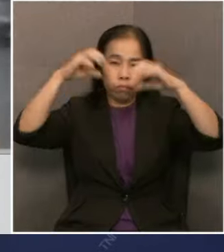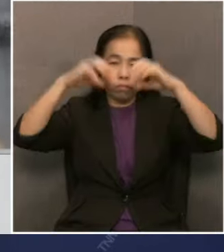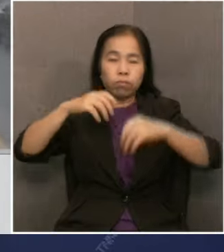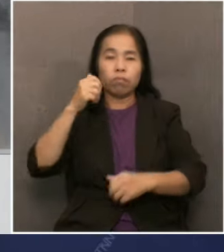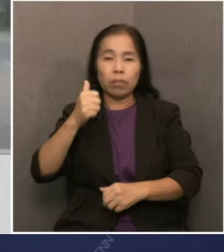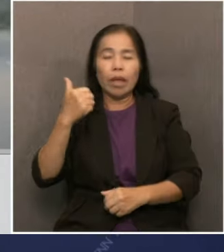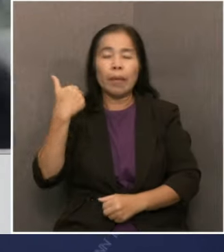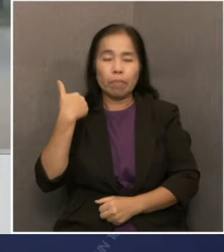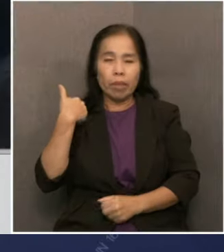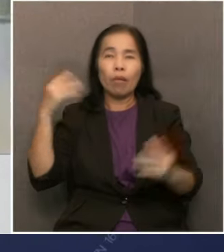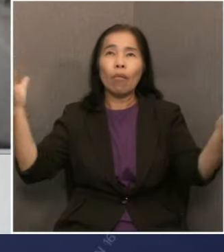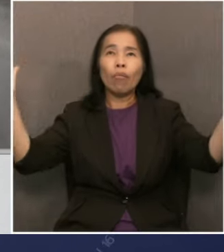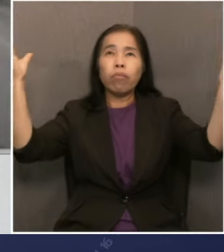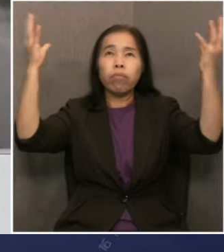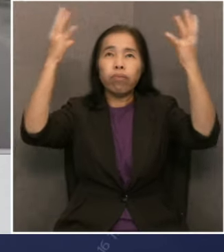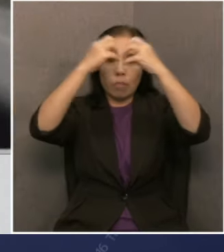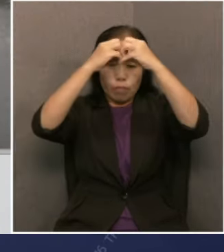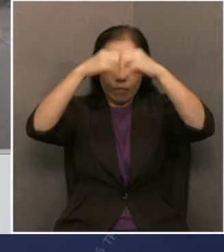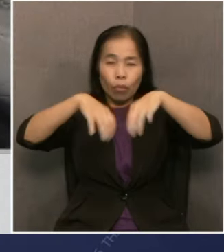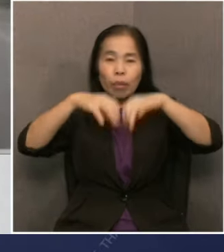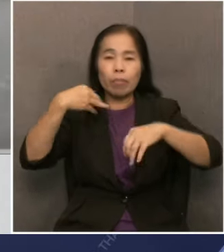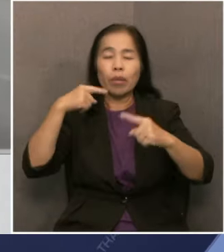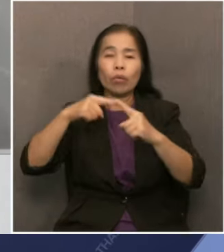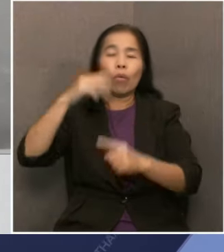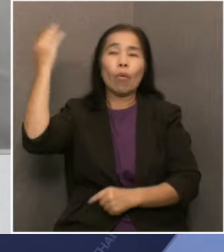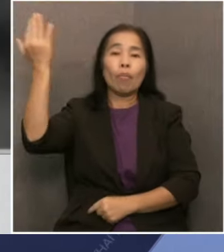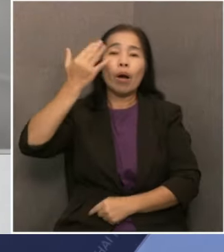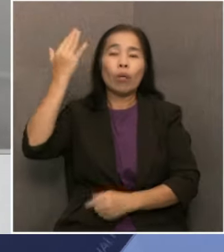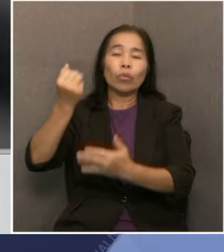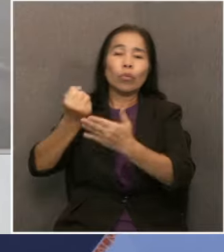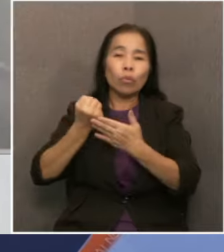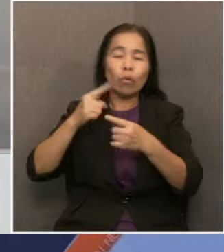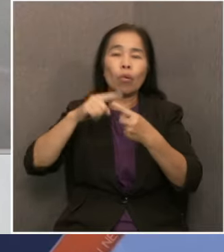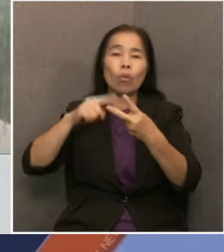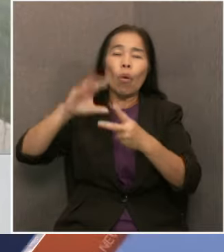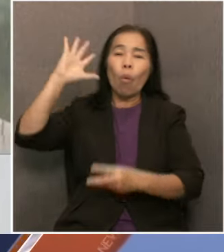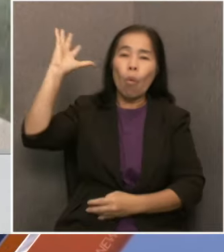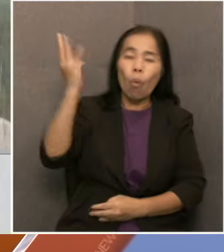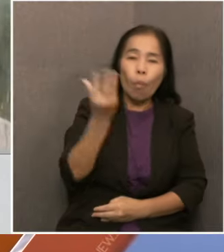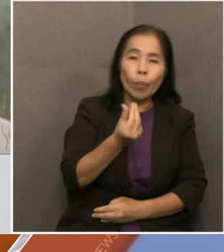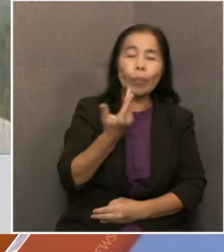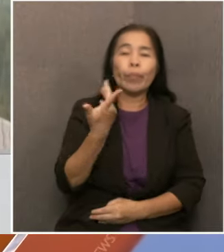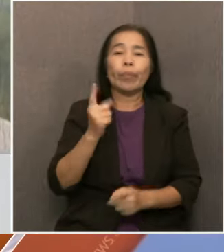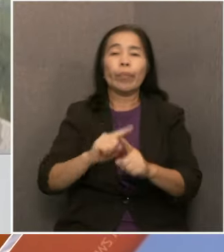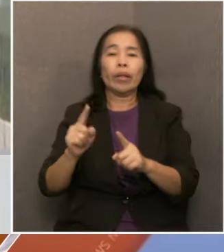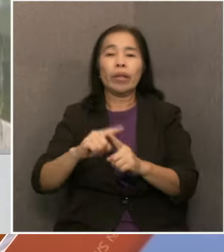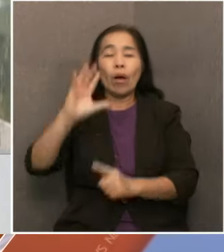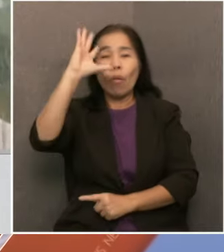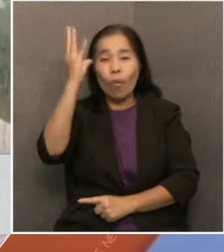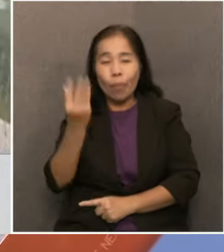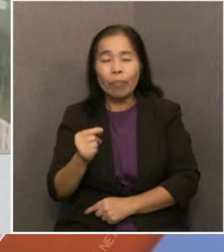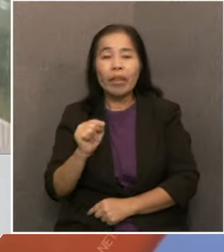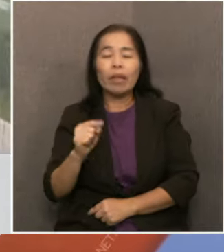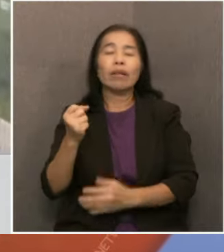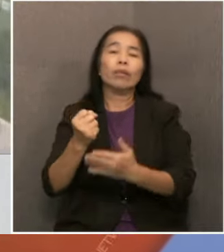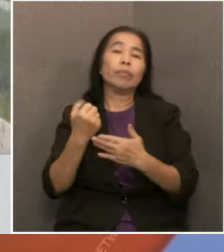ัวอะไรทปัดใจกับต้นให้เขาตกก็คือ หายุ อัที่ 2 ก็คือ ลมมาสมตก เท่งใต้แค่นั้เอง 2 ตันี้ อยทจะทำไม่ตกเพราฉนั้น